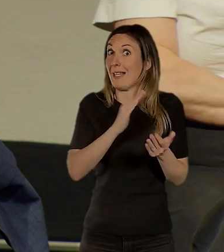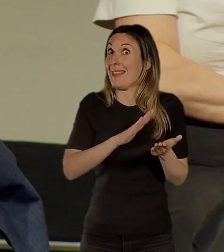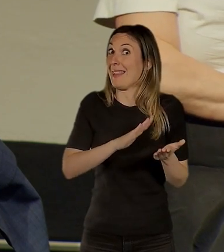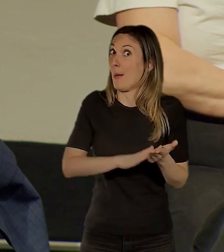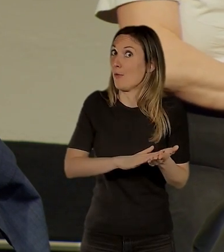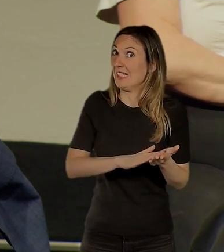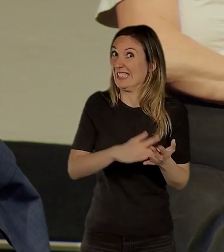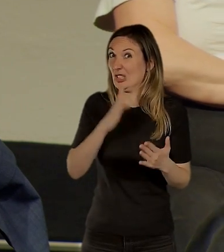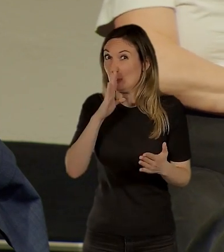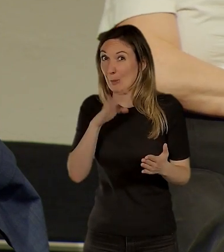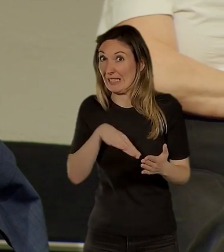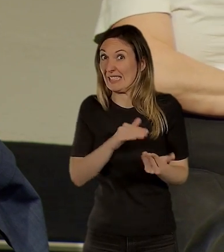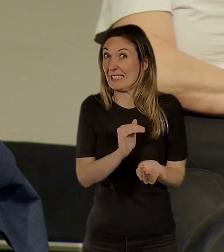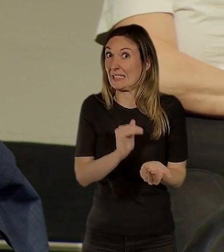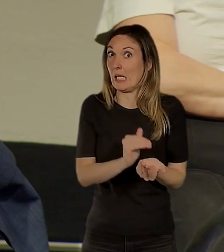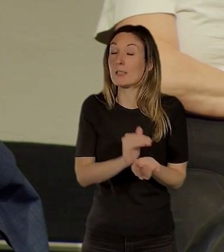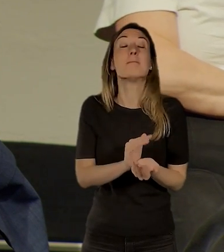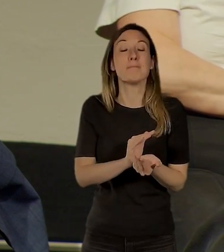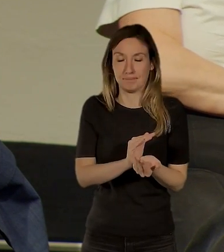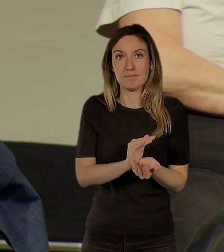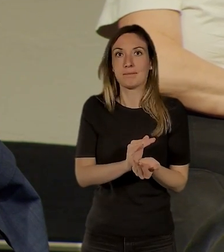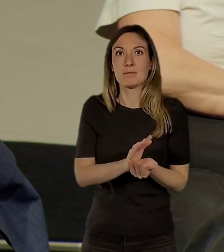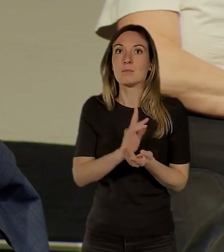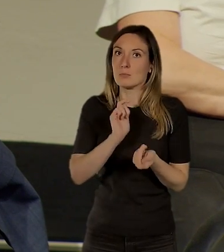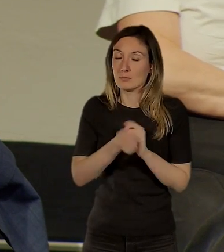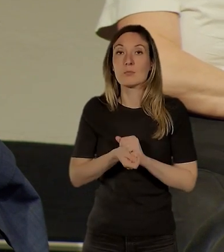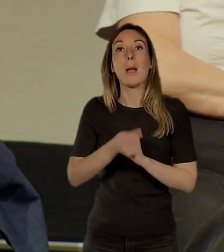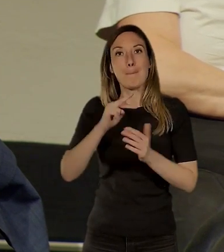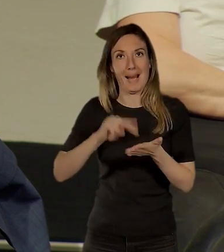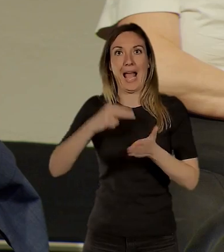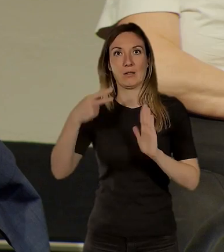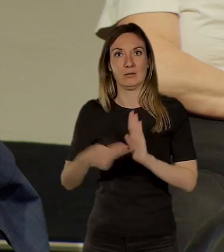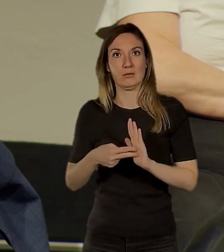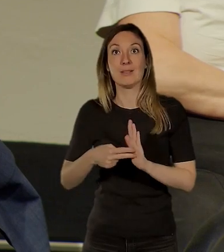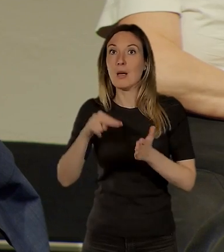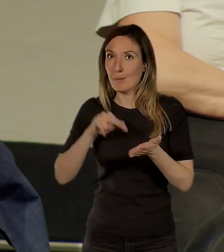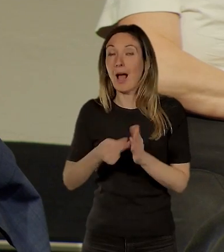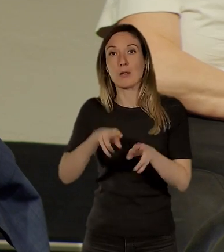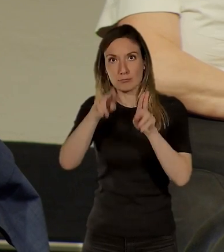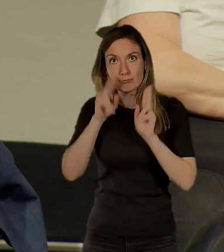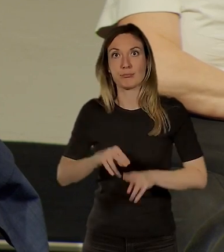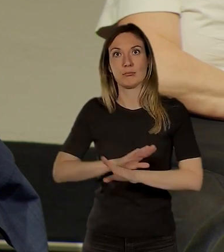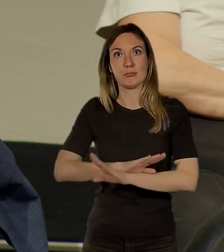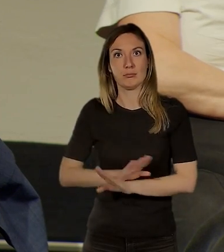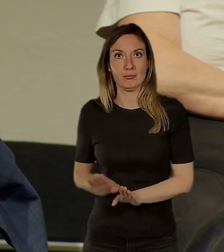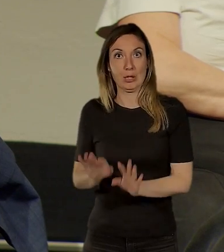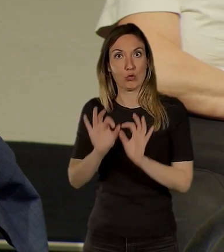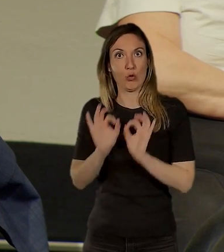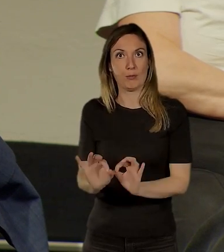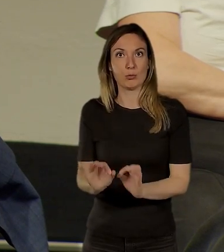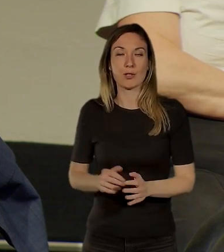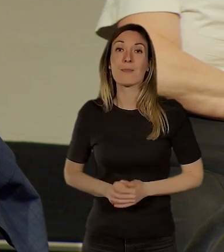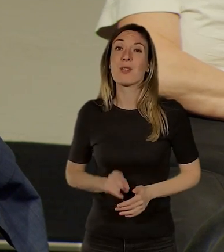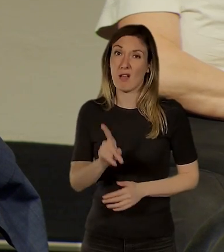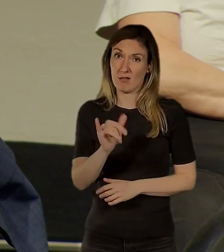že prostě to pojďme jako naplánovat a provést to jako skutečnou stavební úpravu. A ano, ten problém je,